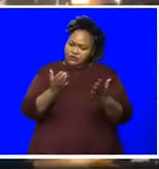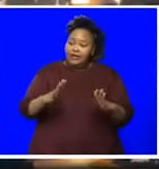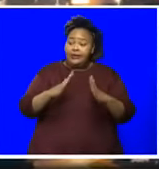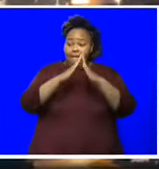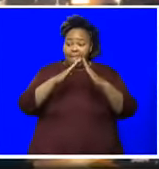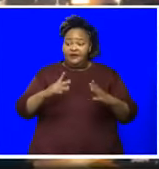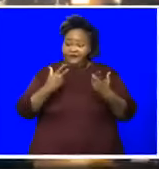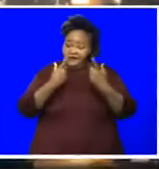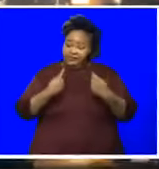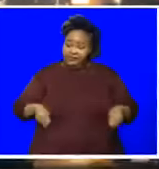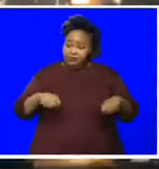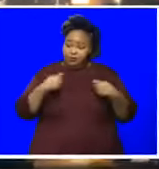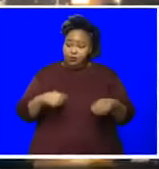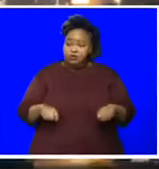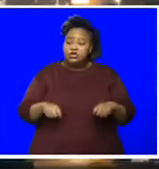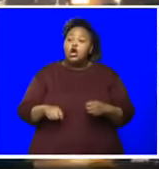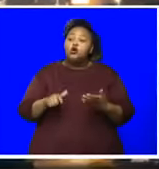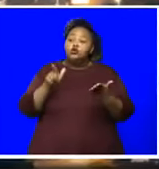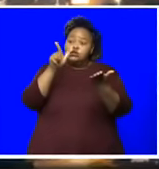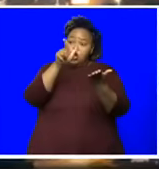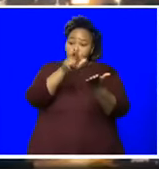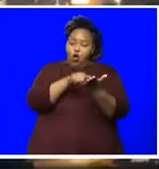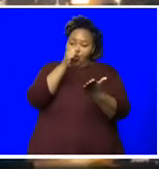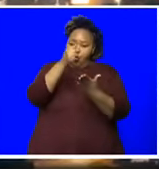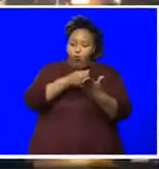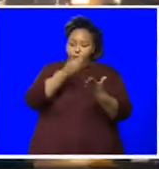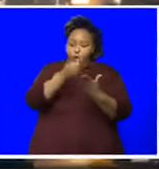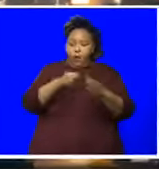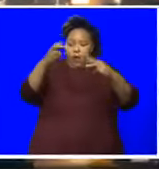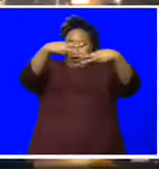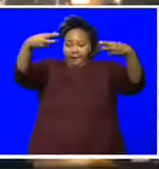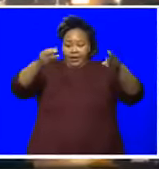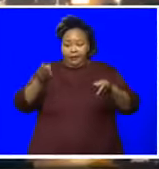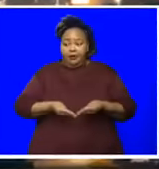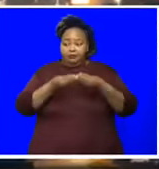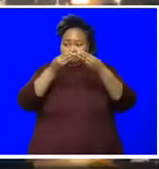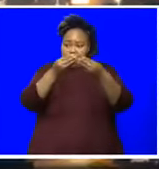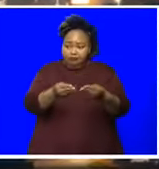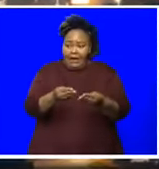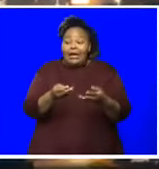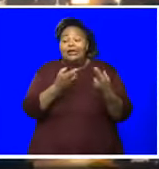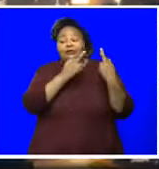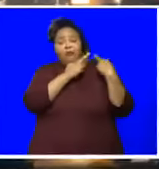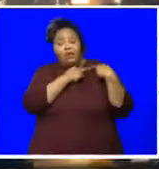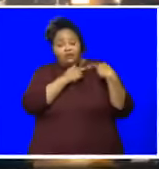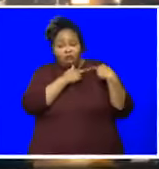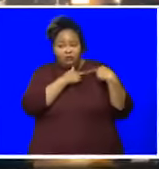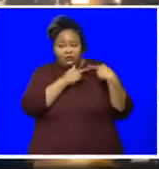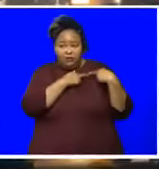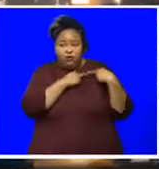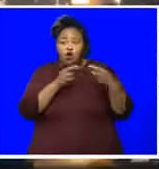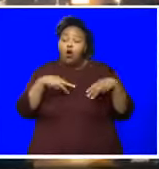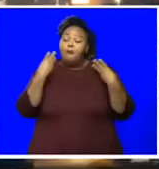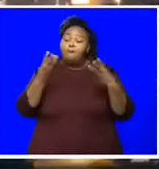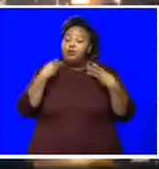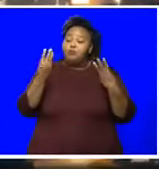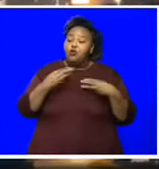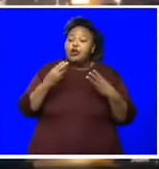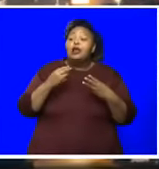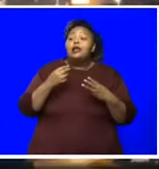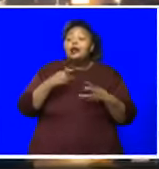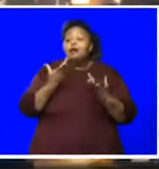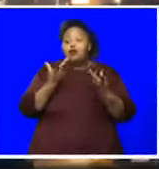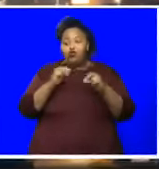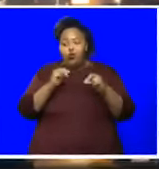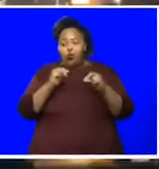ukuthi alifake ePhalamende umthetho lotawubuka inhlalakahle yebantu labatiphilisa ngemakhono i-Eswatini National Council of Arts and